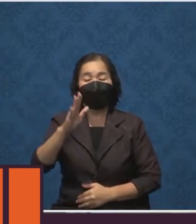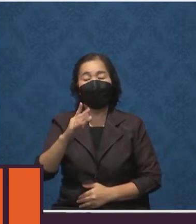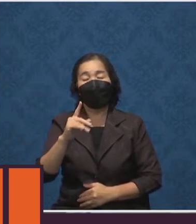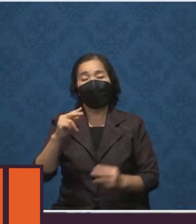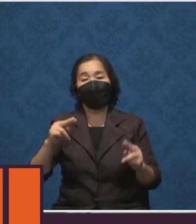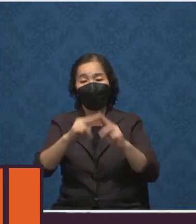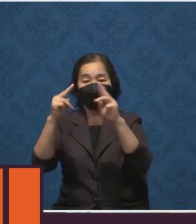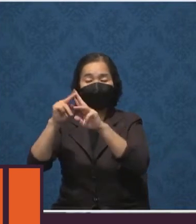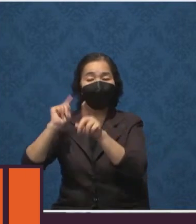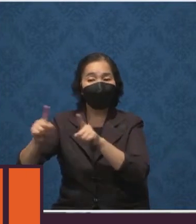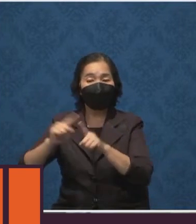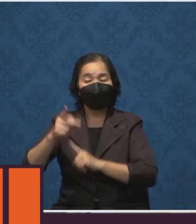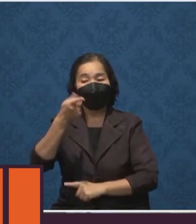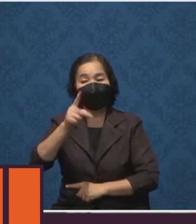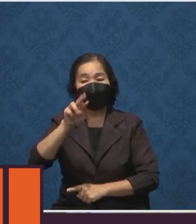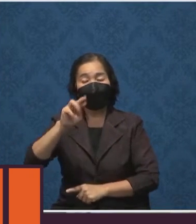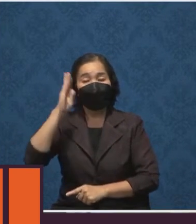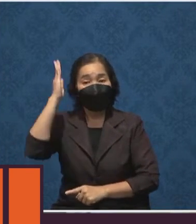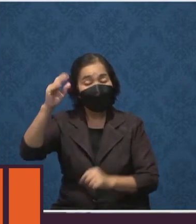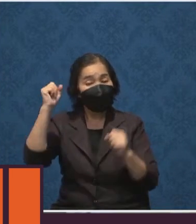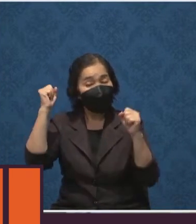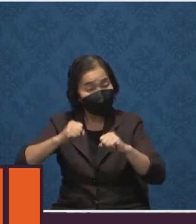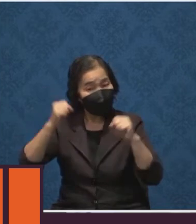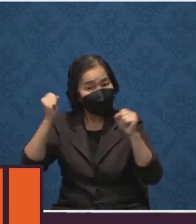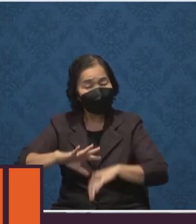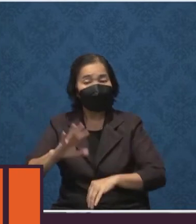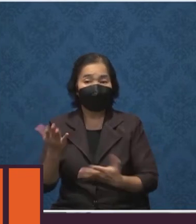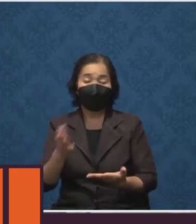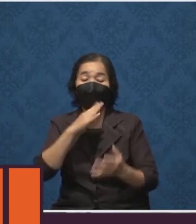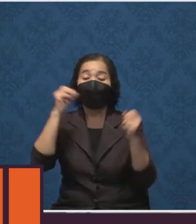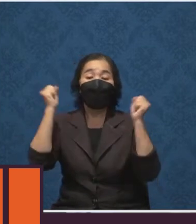เนี่ยจะอนุมตรไหมและถ้ Fucking